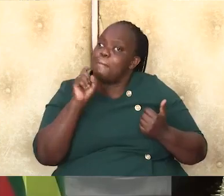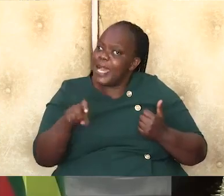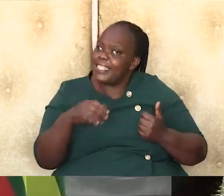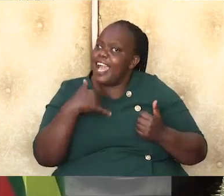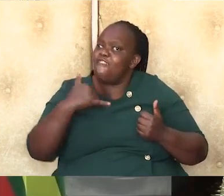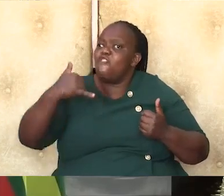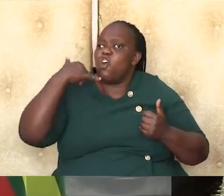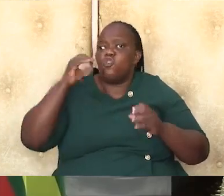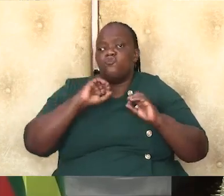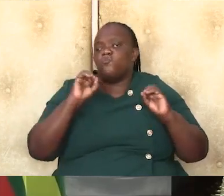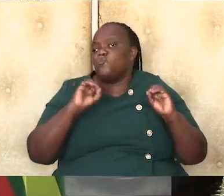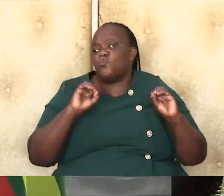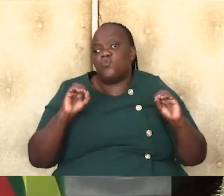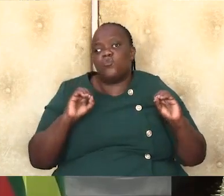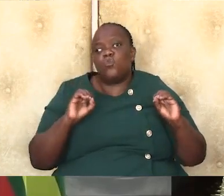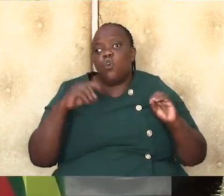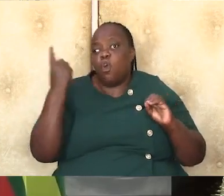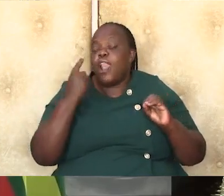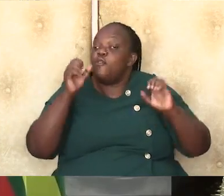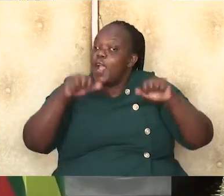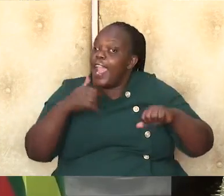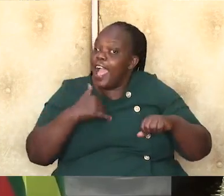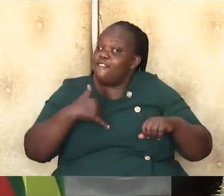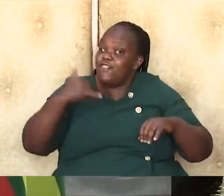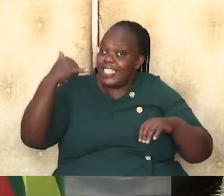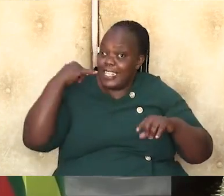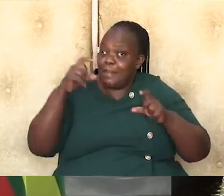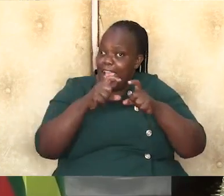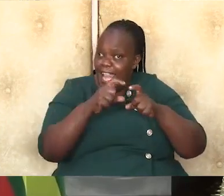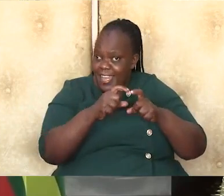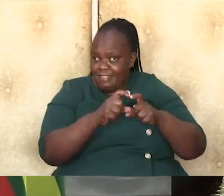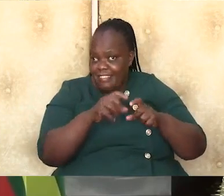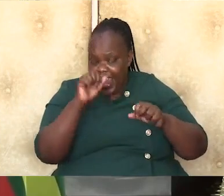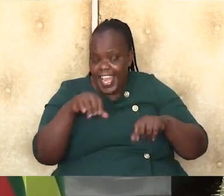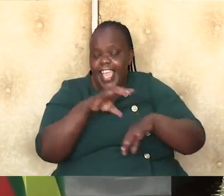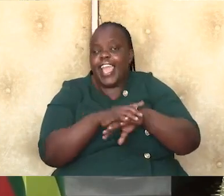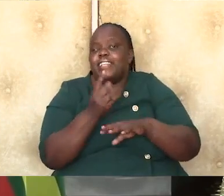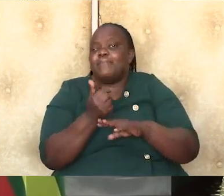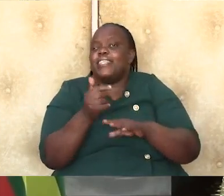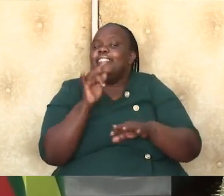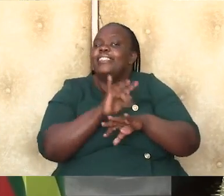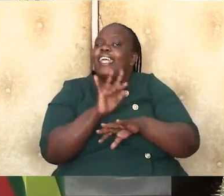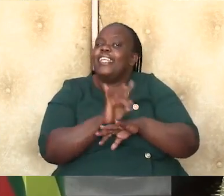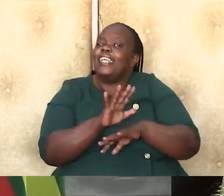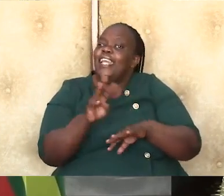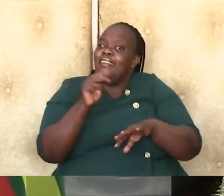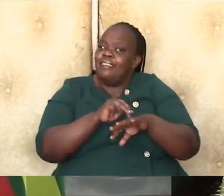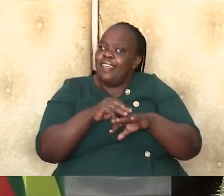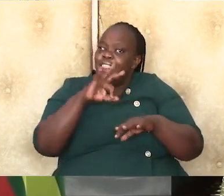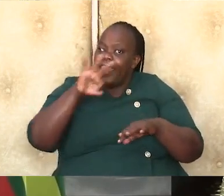rununu. Wewe mwenyewe tu unaweza kuwa na ile SIM card, alafu utapokeza pesa zako, utumie wale agents ambao ni